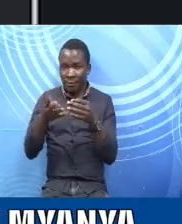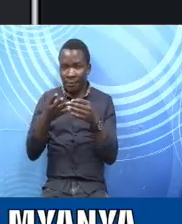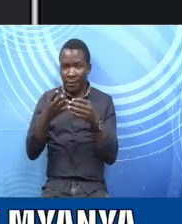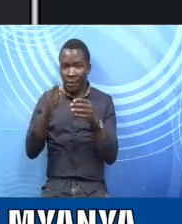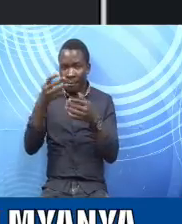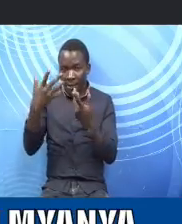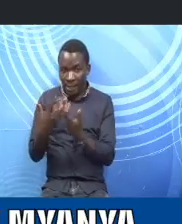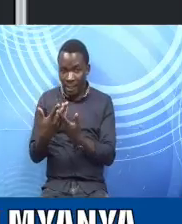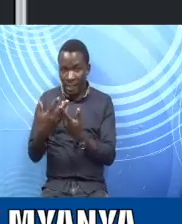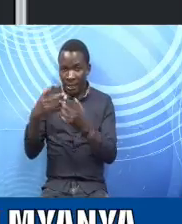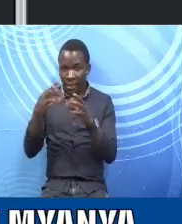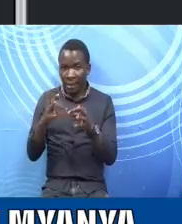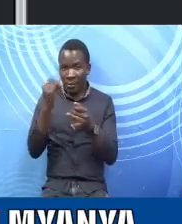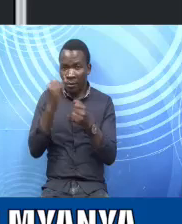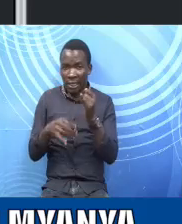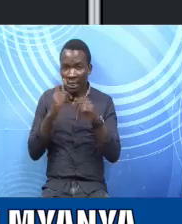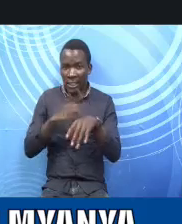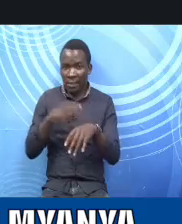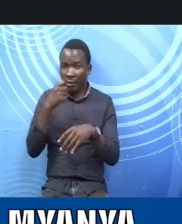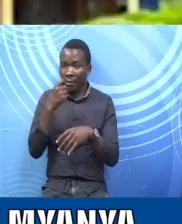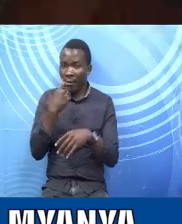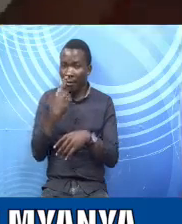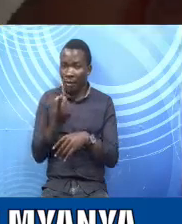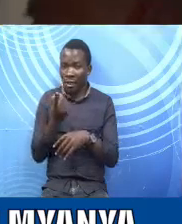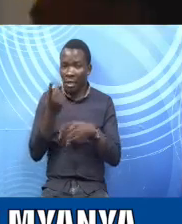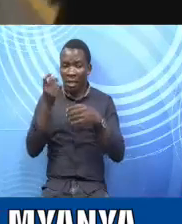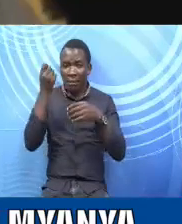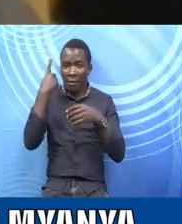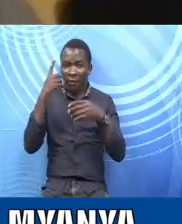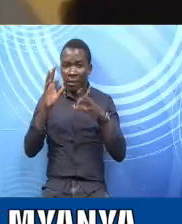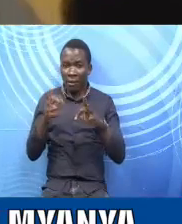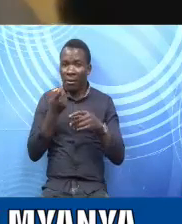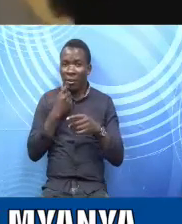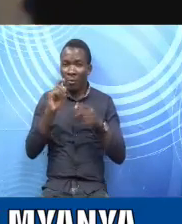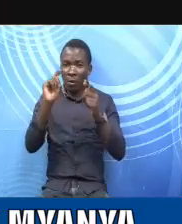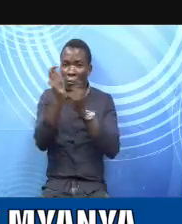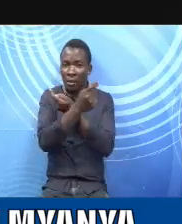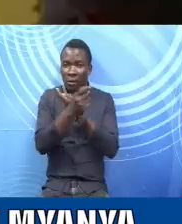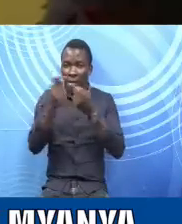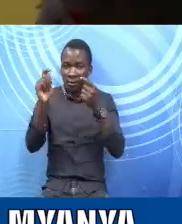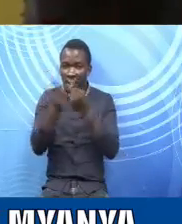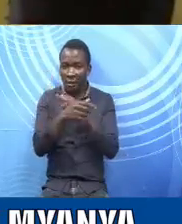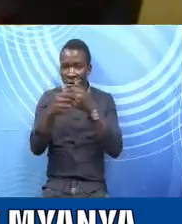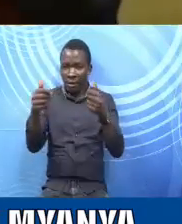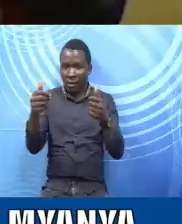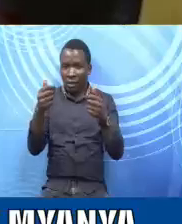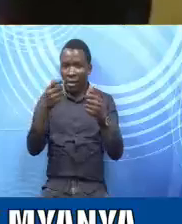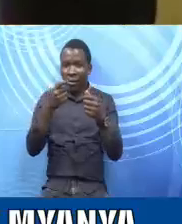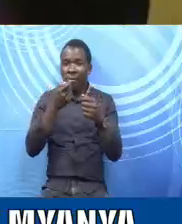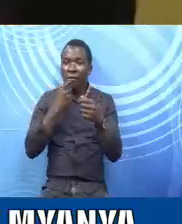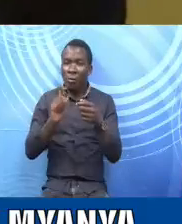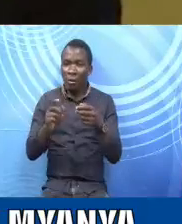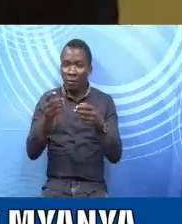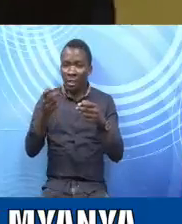kanya, birumvikana ko ibintu bikwiye guhinduka kandi bigahinduka vuba. Bikwiriye ko byagira